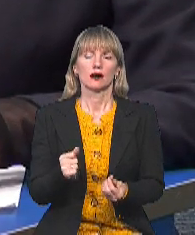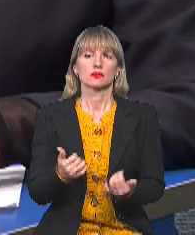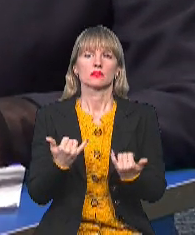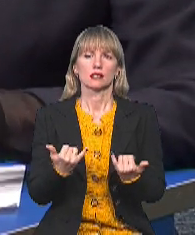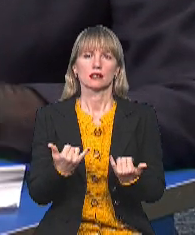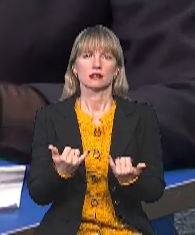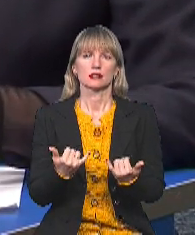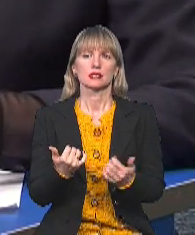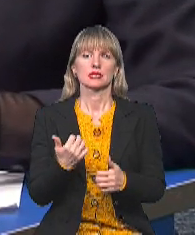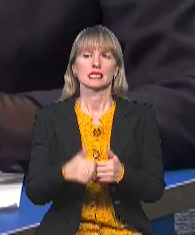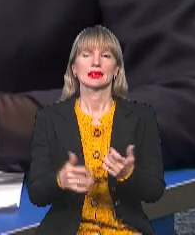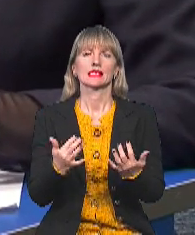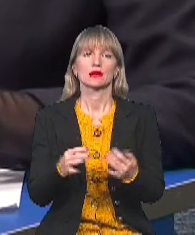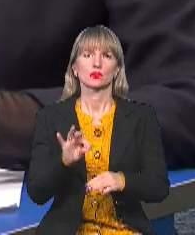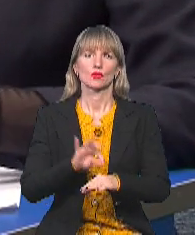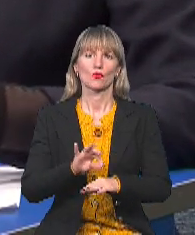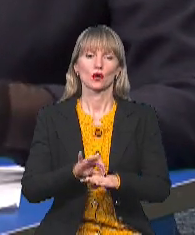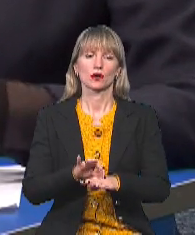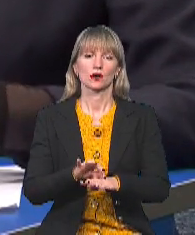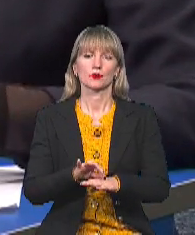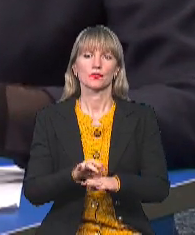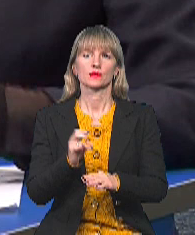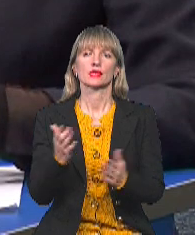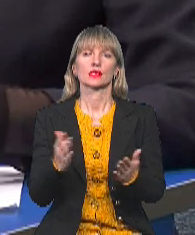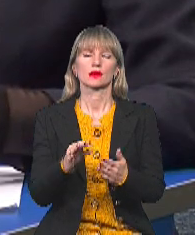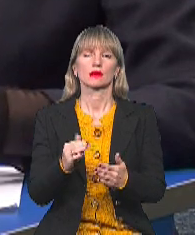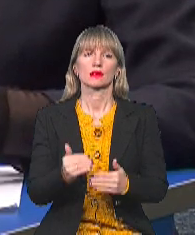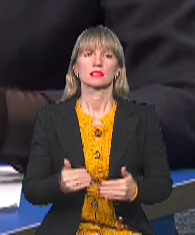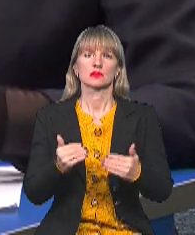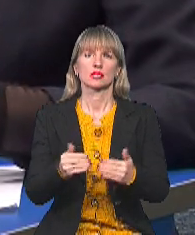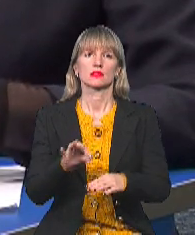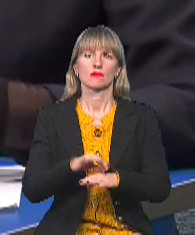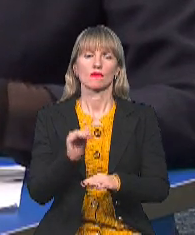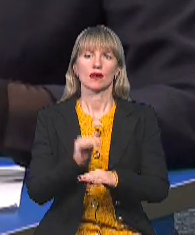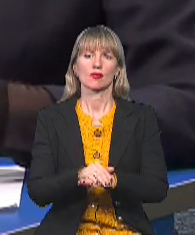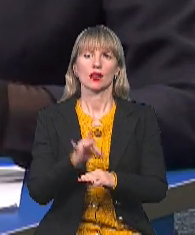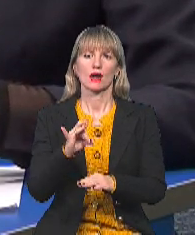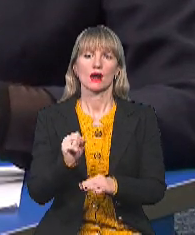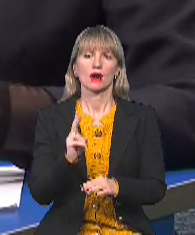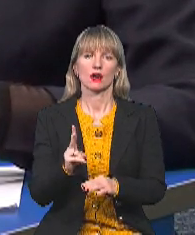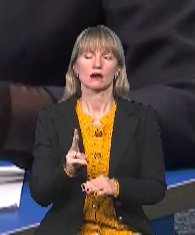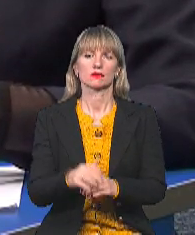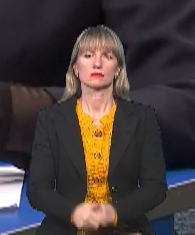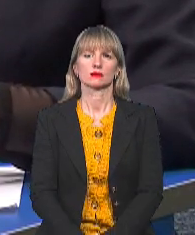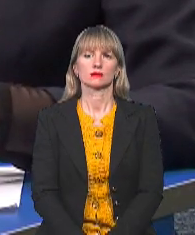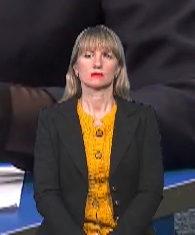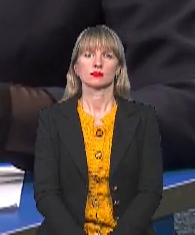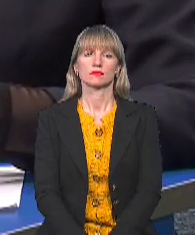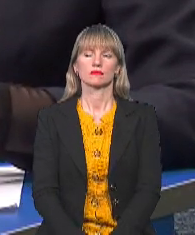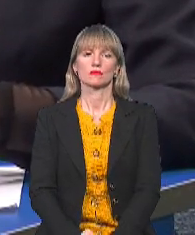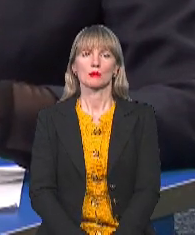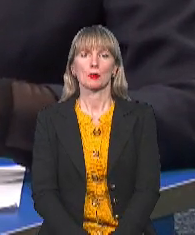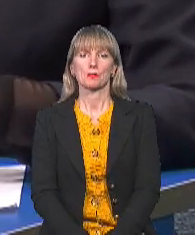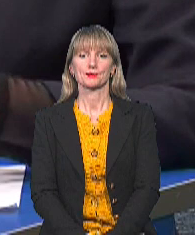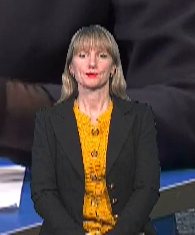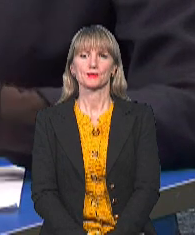речі, серед кількості хворих, от, на якій стадії захворюваності ви вже виявляєте рак? Ну, ви знаєте.